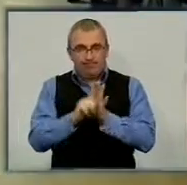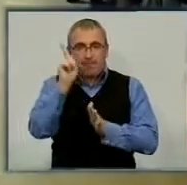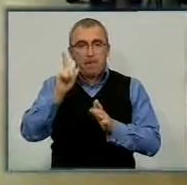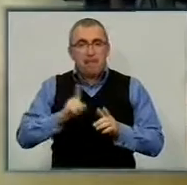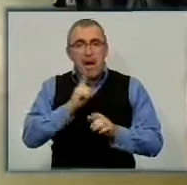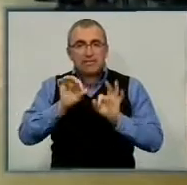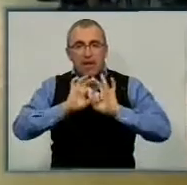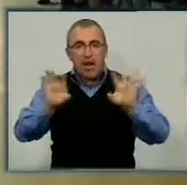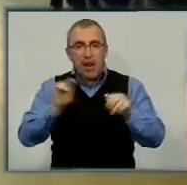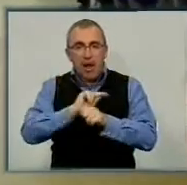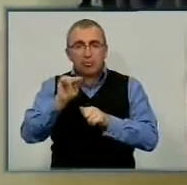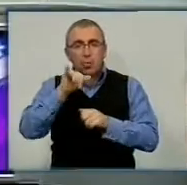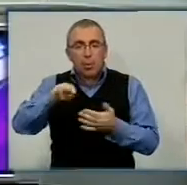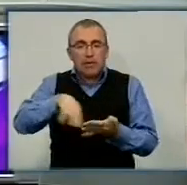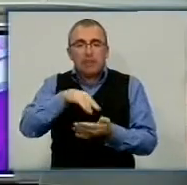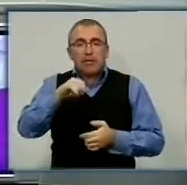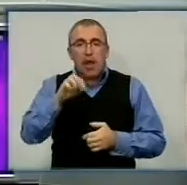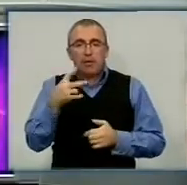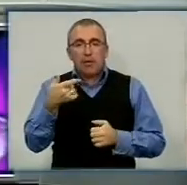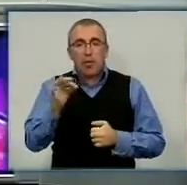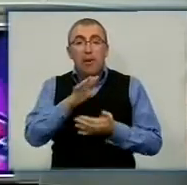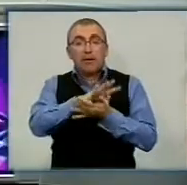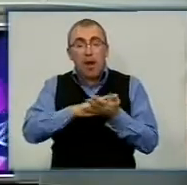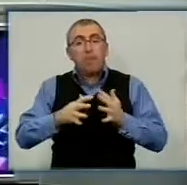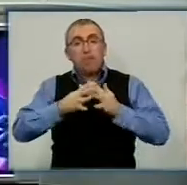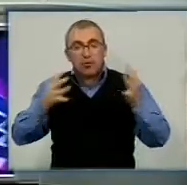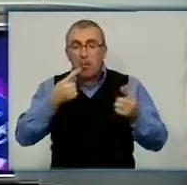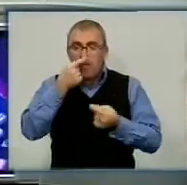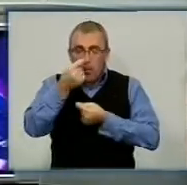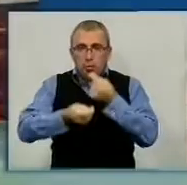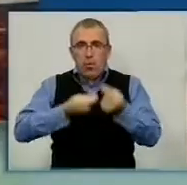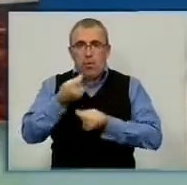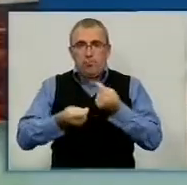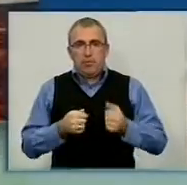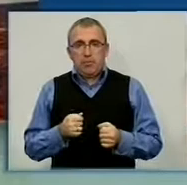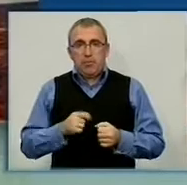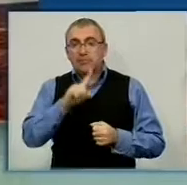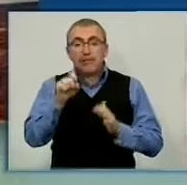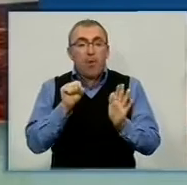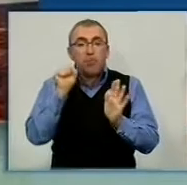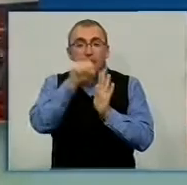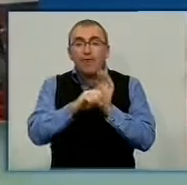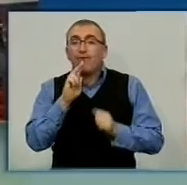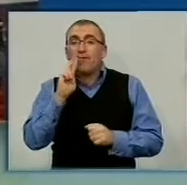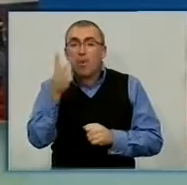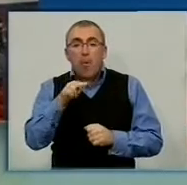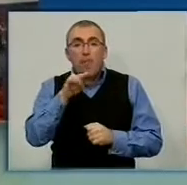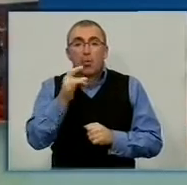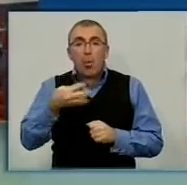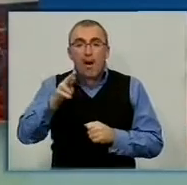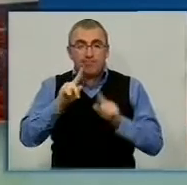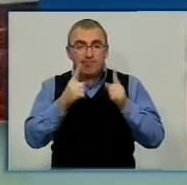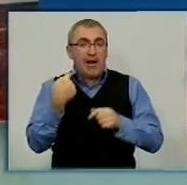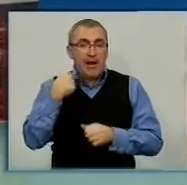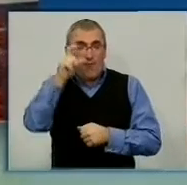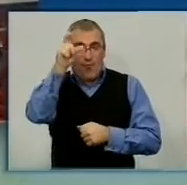із танго далі більше і в подробицях за вбивство два роки в Португалії спіймала кіровоградського